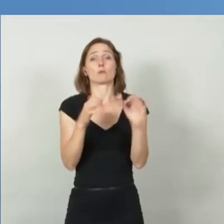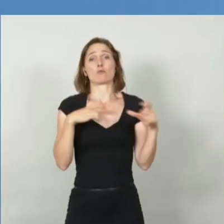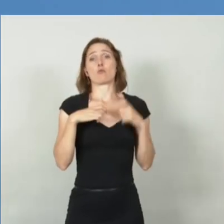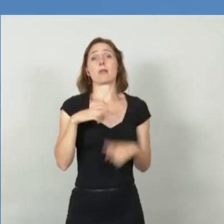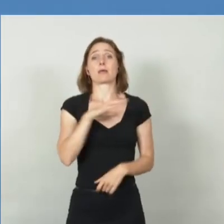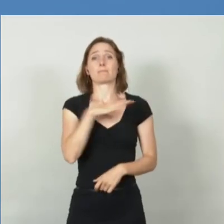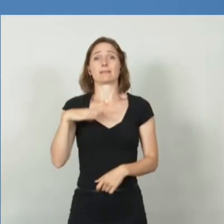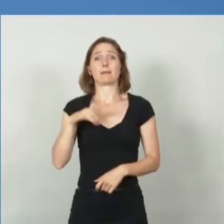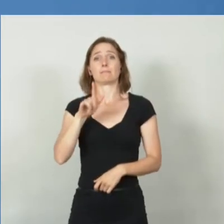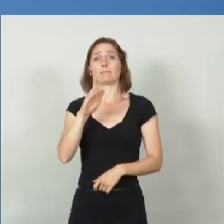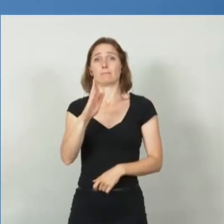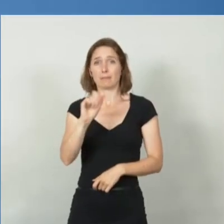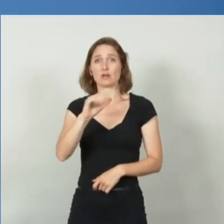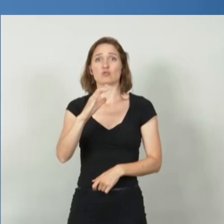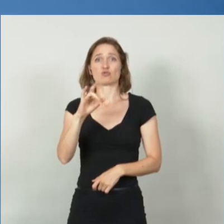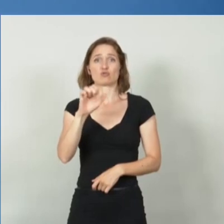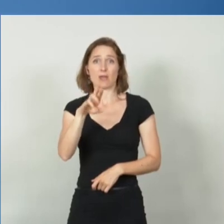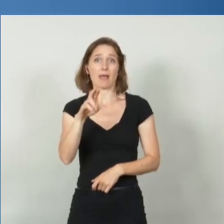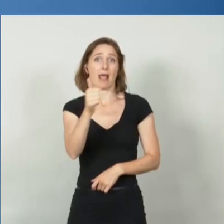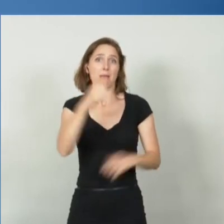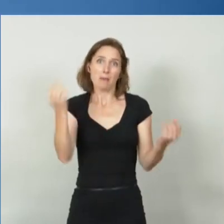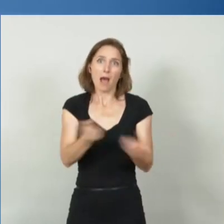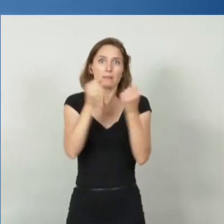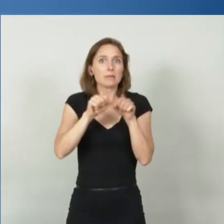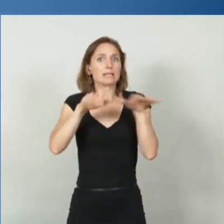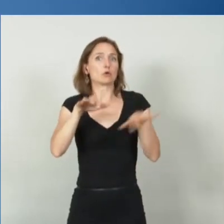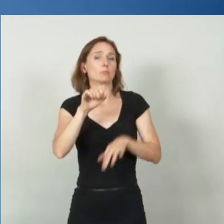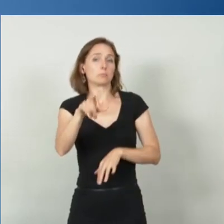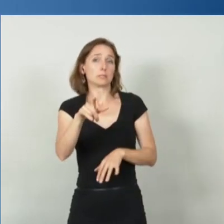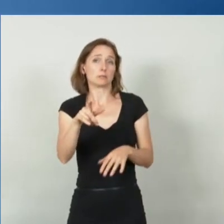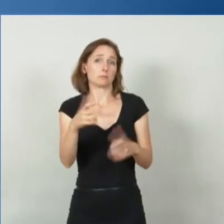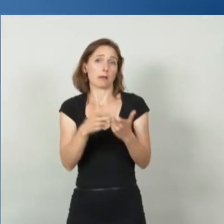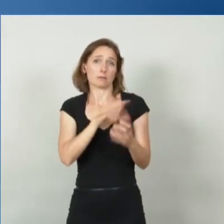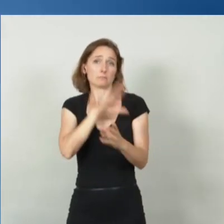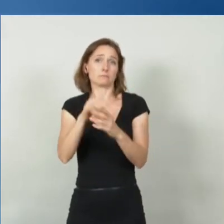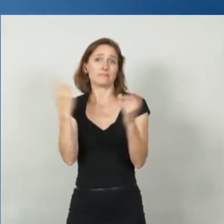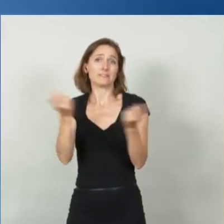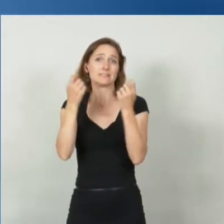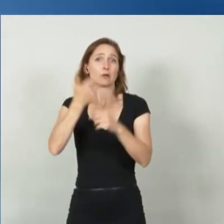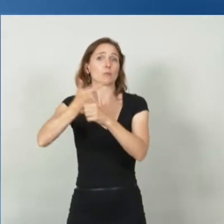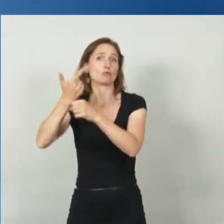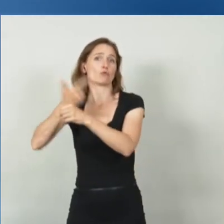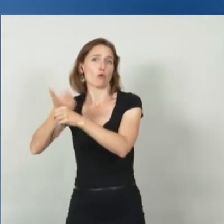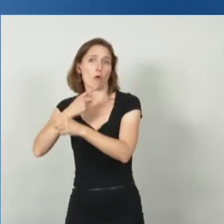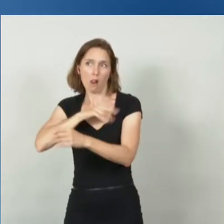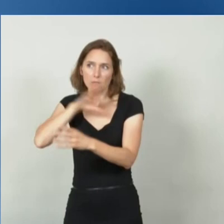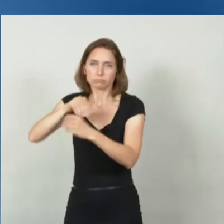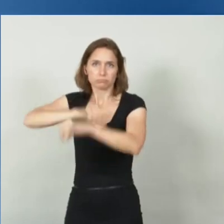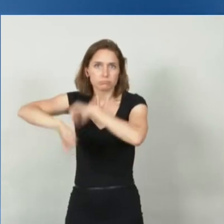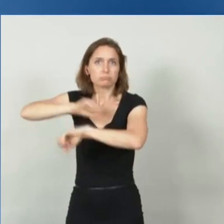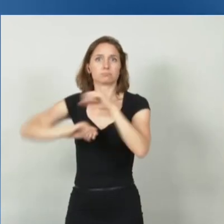Bacher ici présente notamment sur sur l'habiller nal voilà avec la Métro également